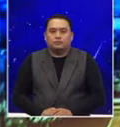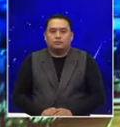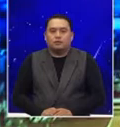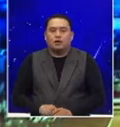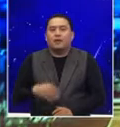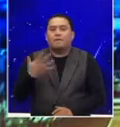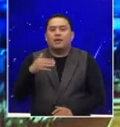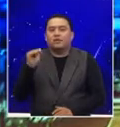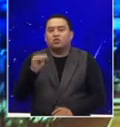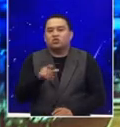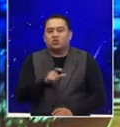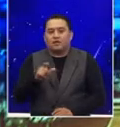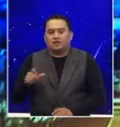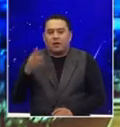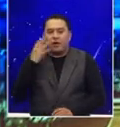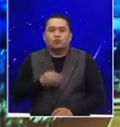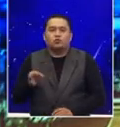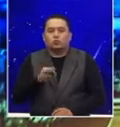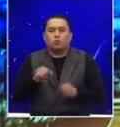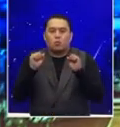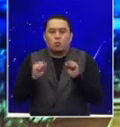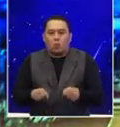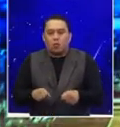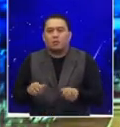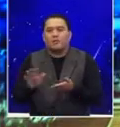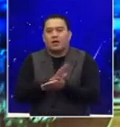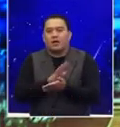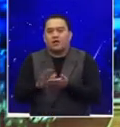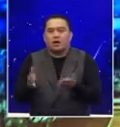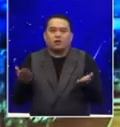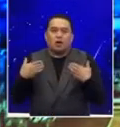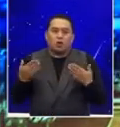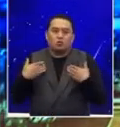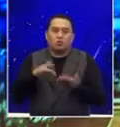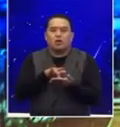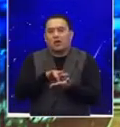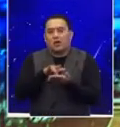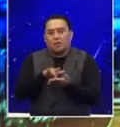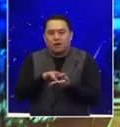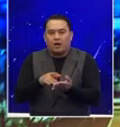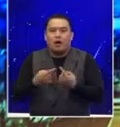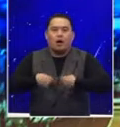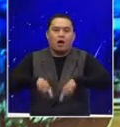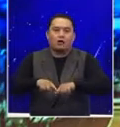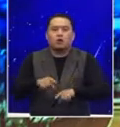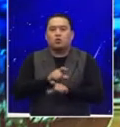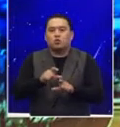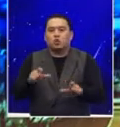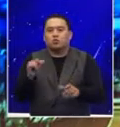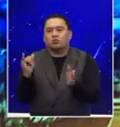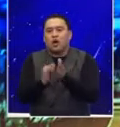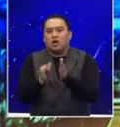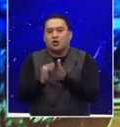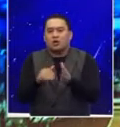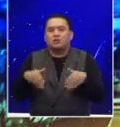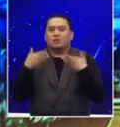Около 5500 человек Алматинской области ежегодно могут бесплатно отдохнуть в санаториях. Отдельным категориям граждан в установленном